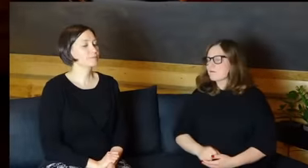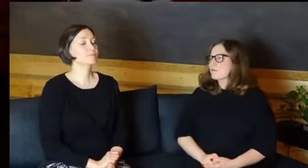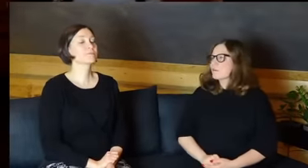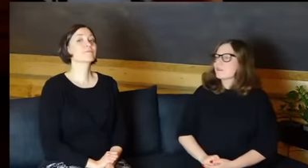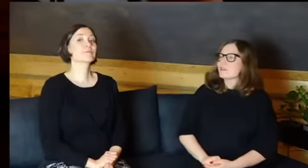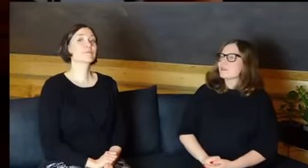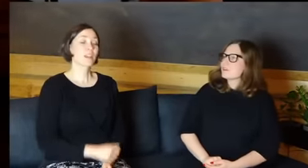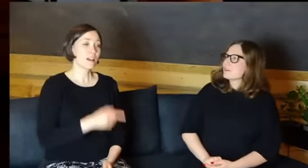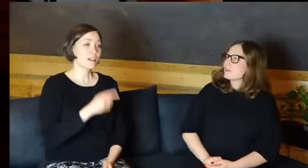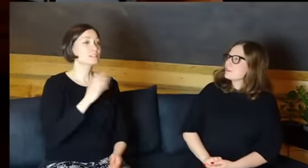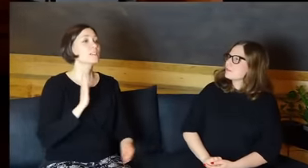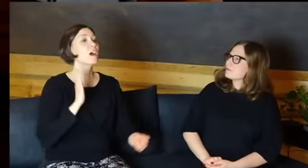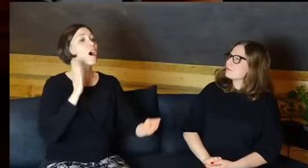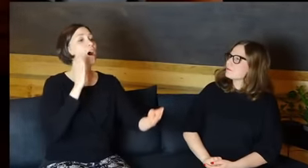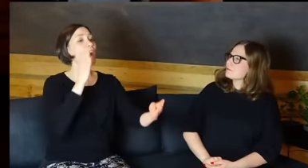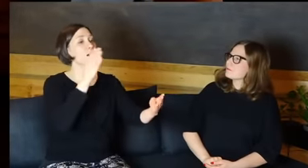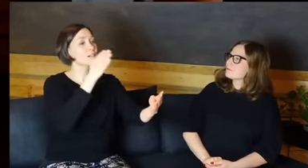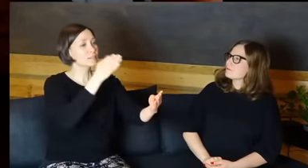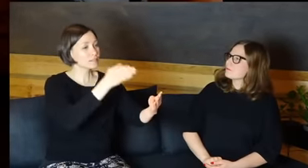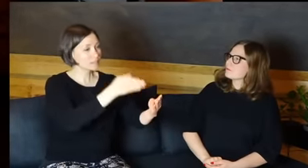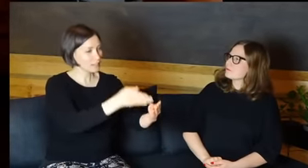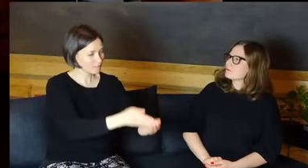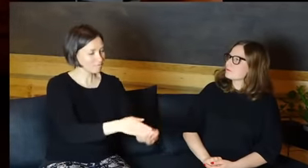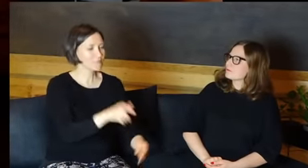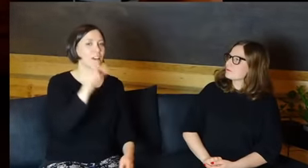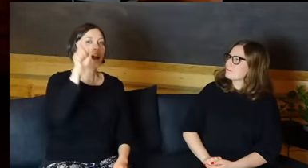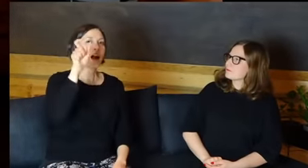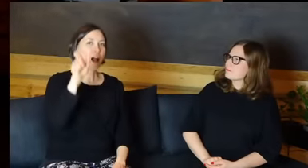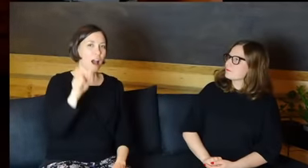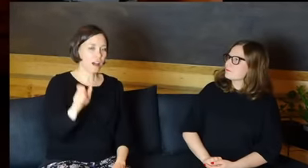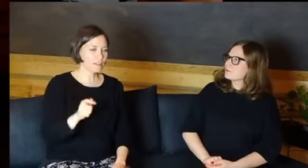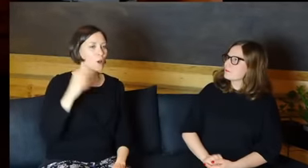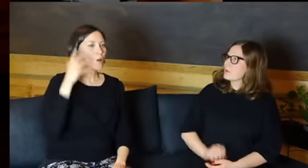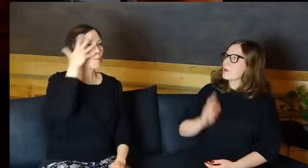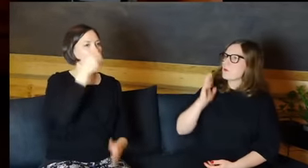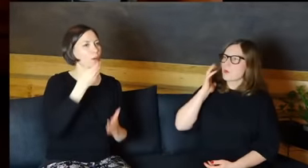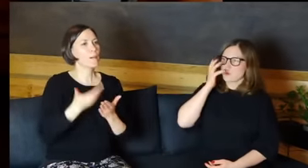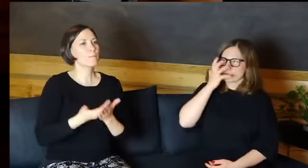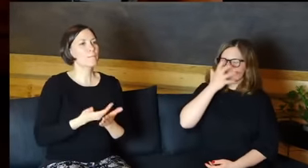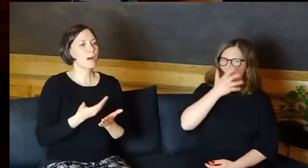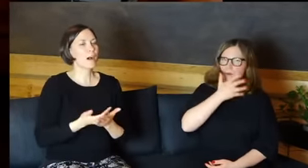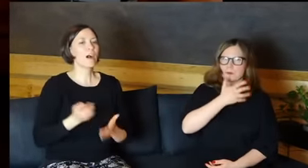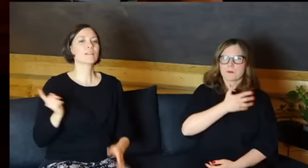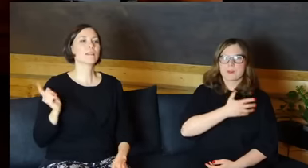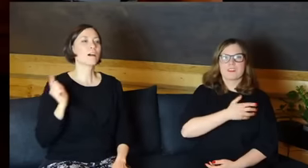Siihen asti, kun hän tuli